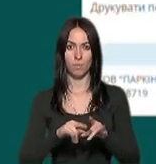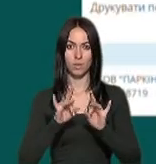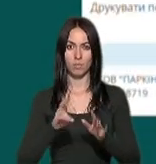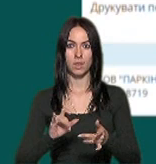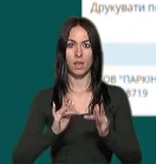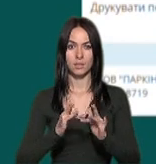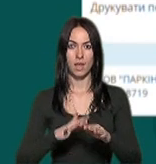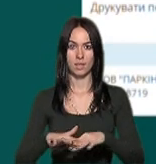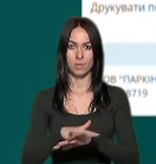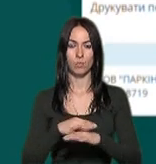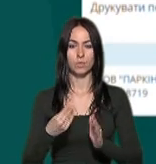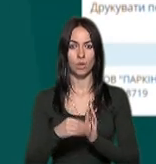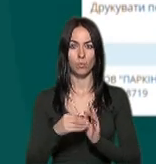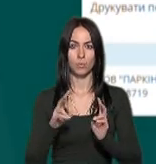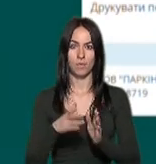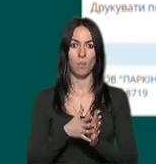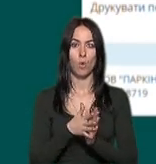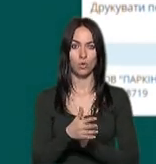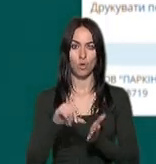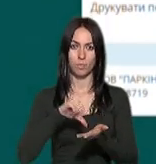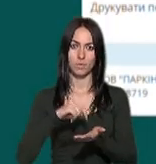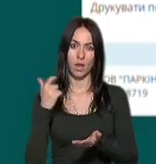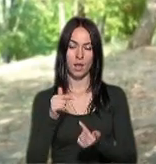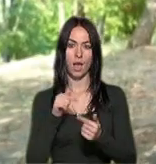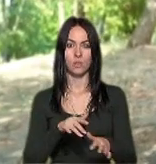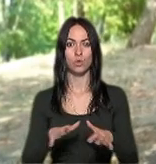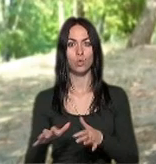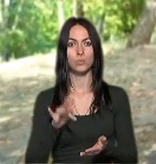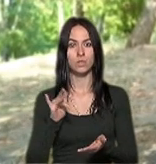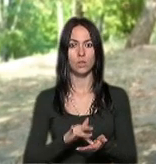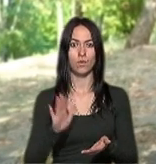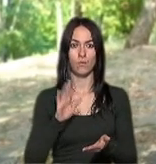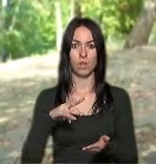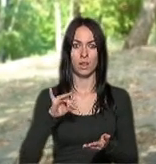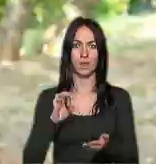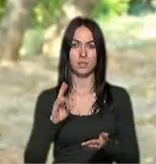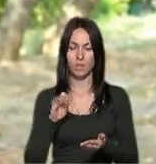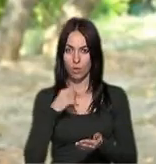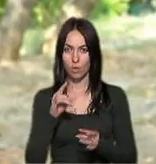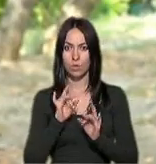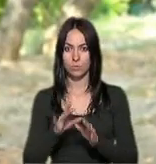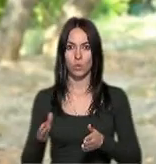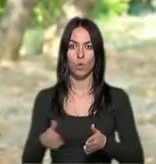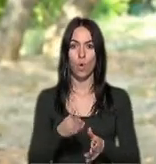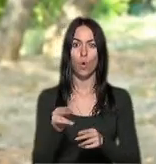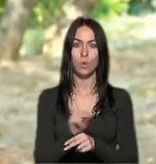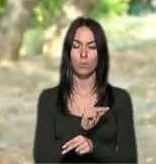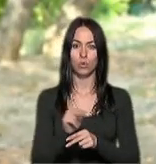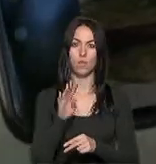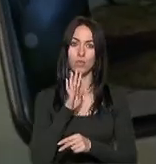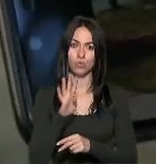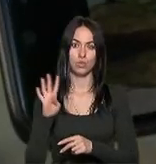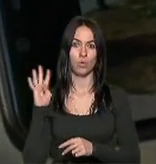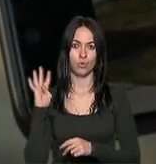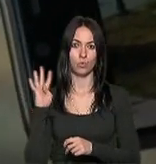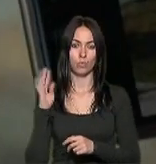публічних закупівель «Прозоро». Представник Харківського антикорупційного центру Володимир Ресенко розповідав, дорогу ремонтували 4 роки тому.